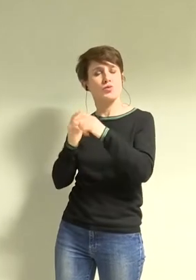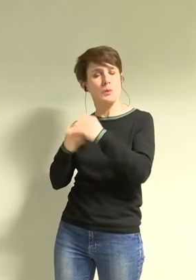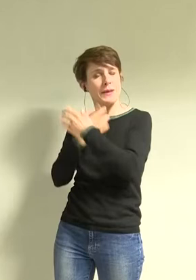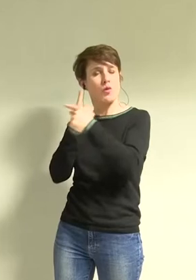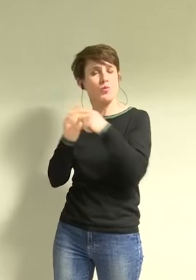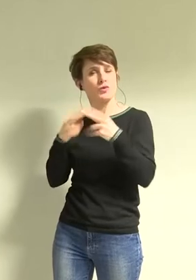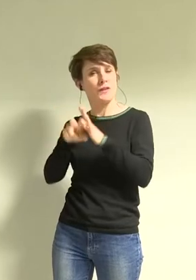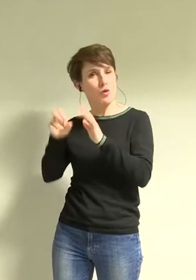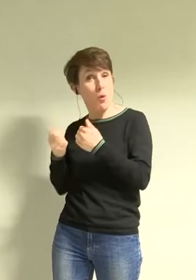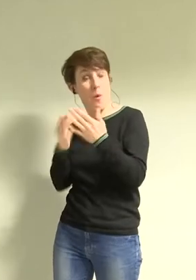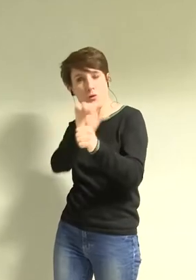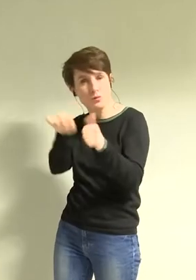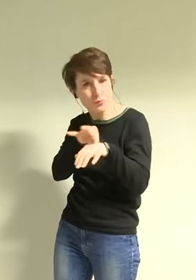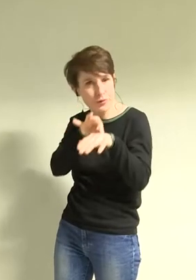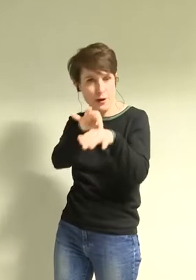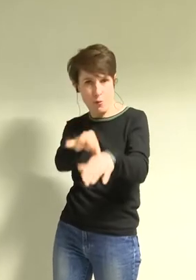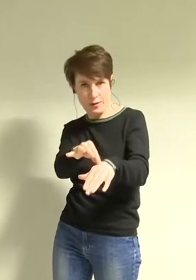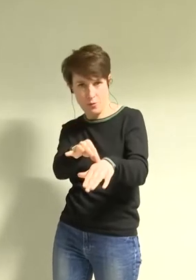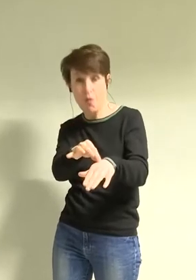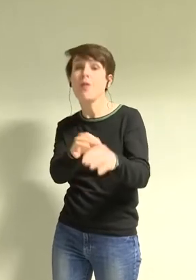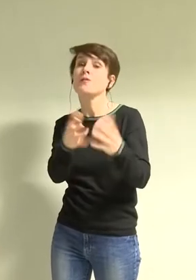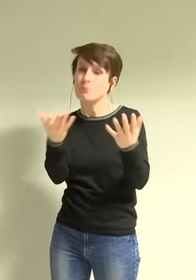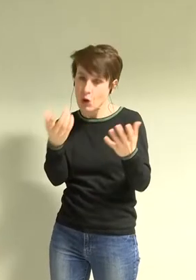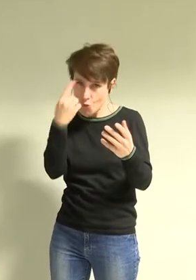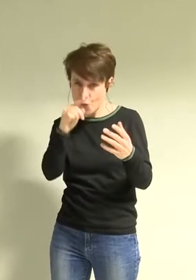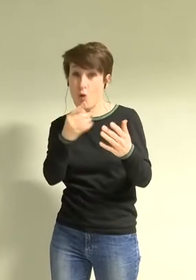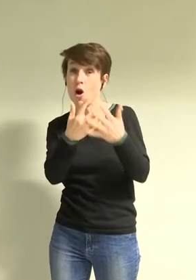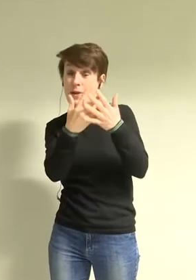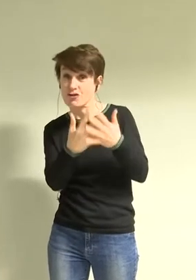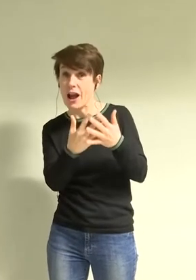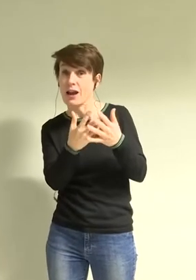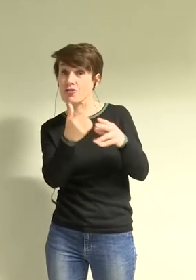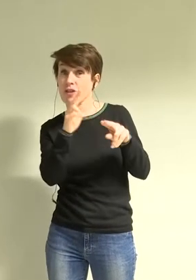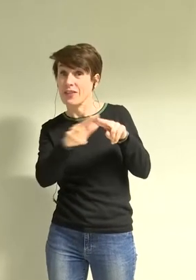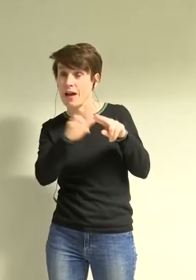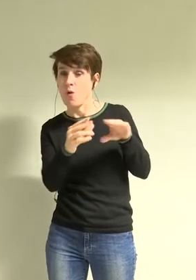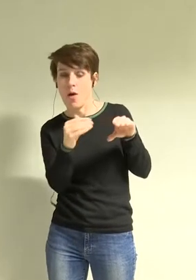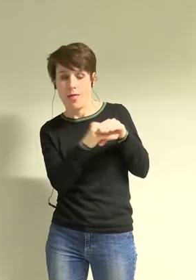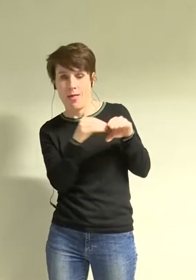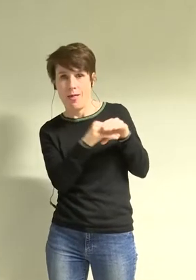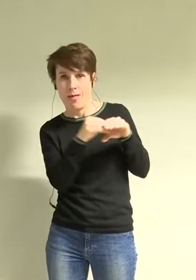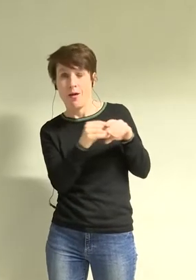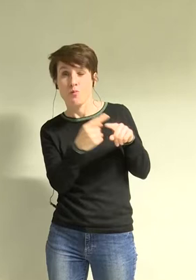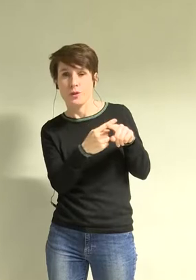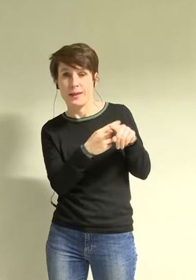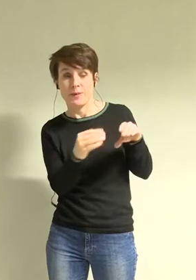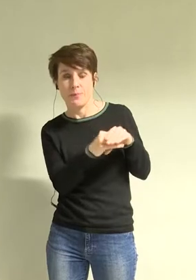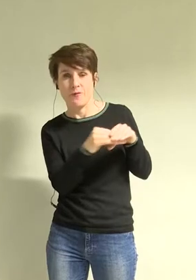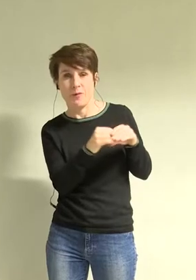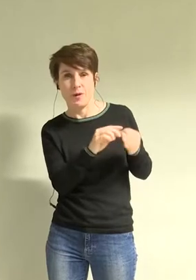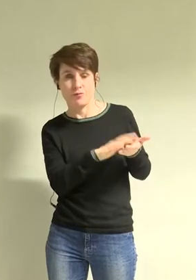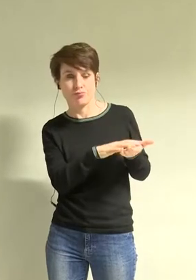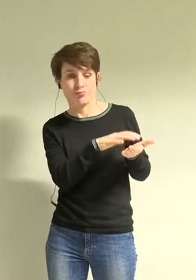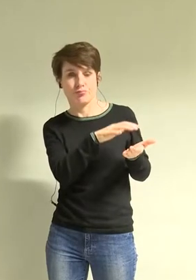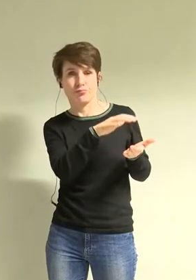font que les provisions de charges de travaux sont déjà en cours et du coup ça permettra d'étaler les frais